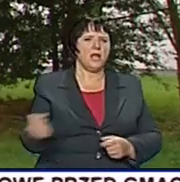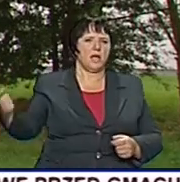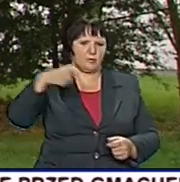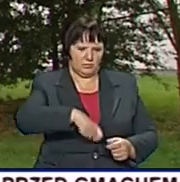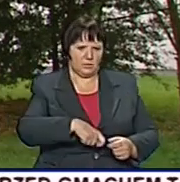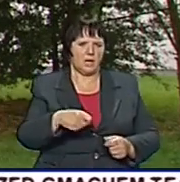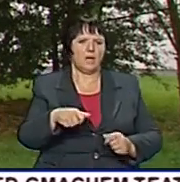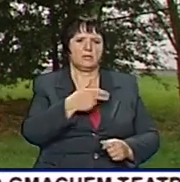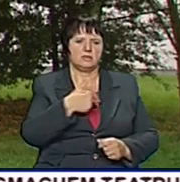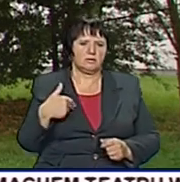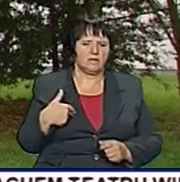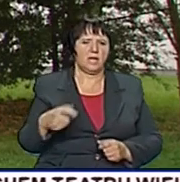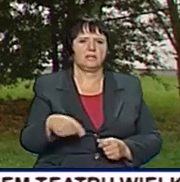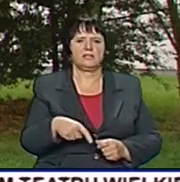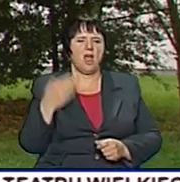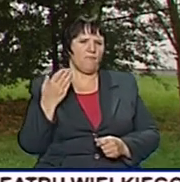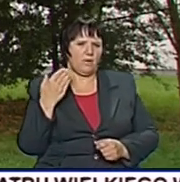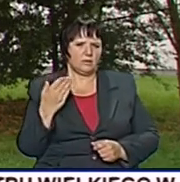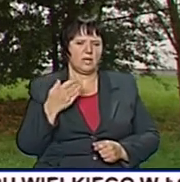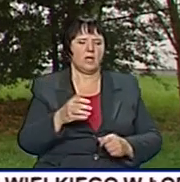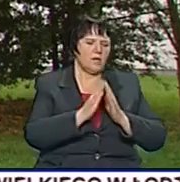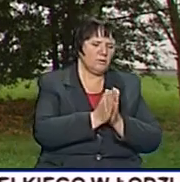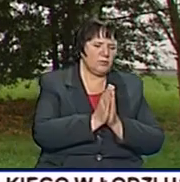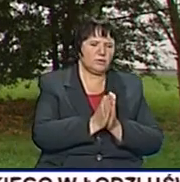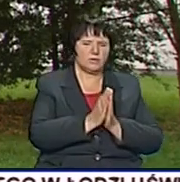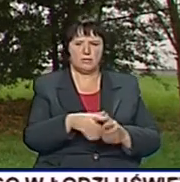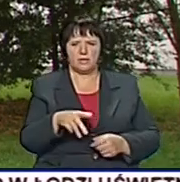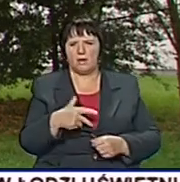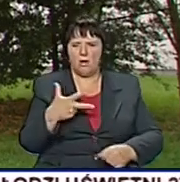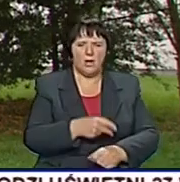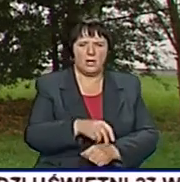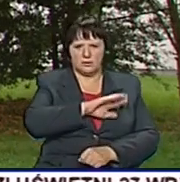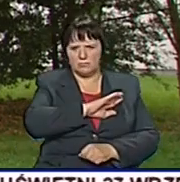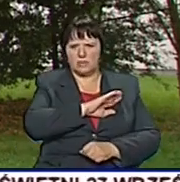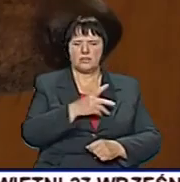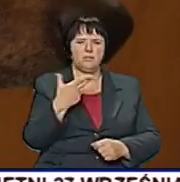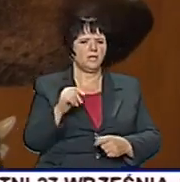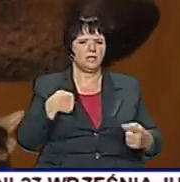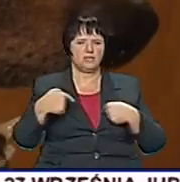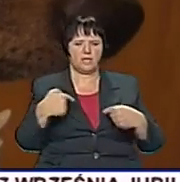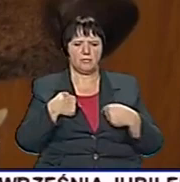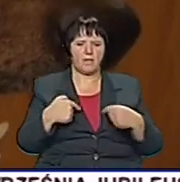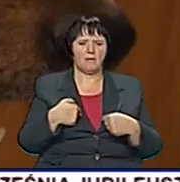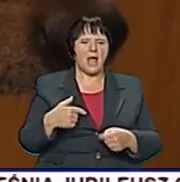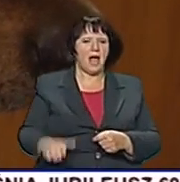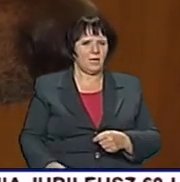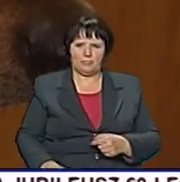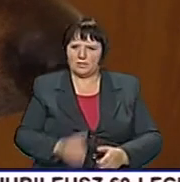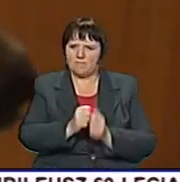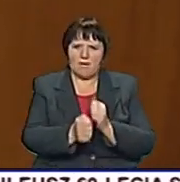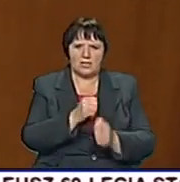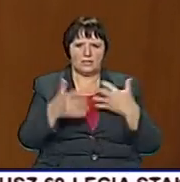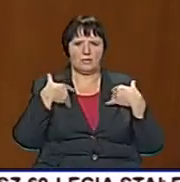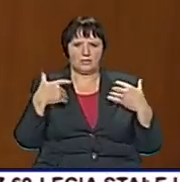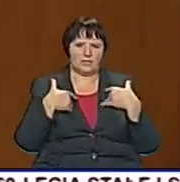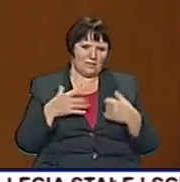nas, nasze wolontariuszki błagały, żebyśmy uśpiły go i żebyśmy już nie zadawały mu cierpień. Psiak zaciekle walczył o swoje życie i jak